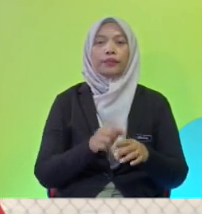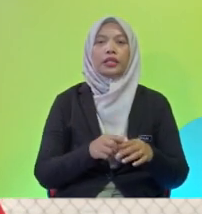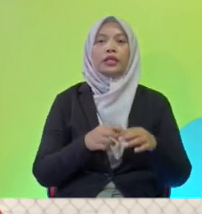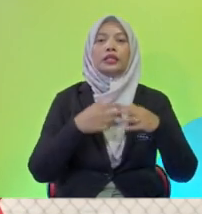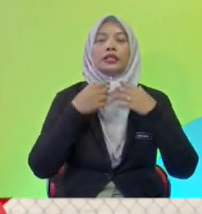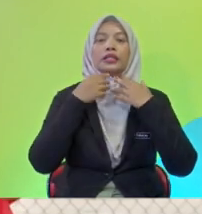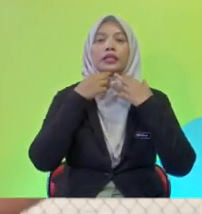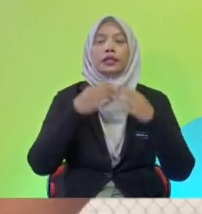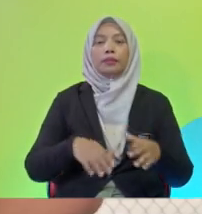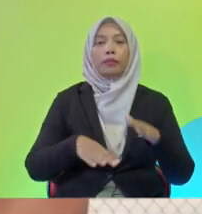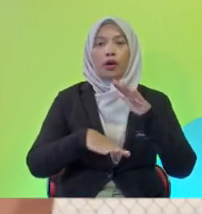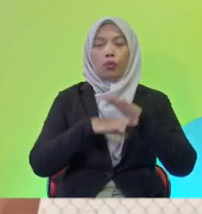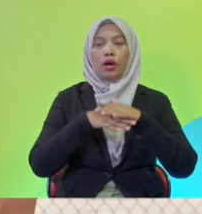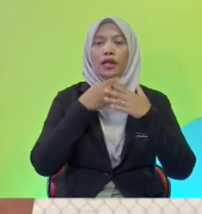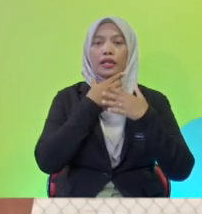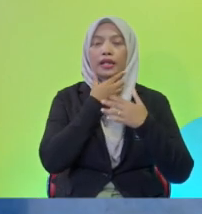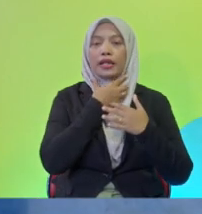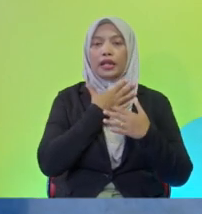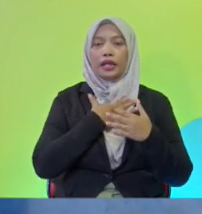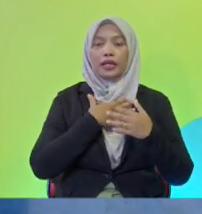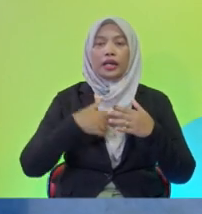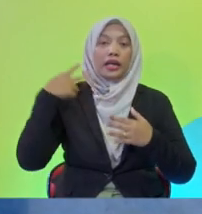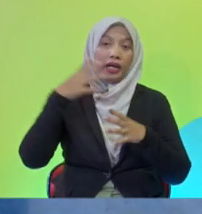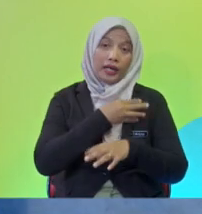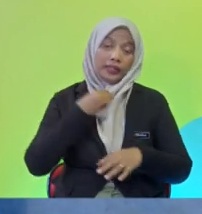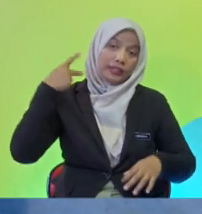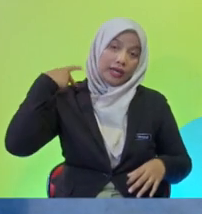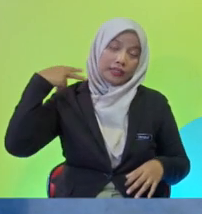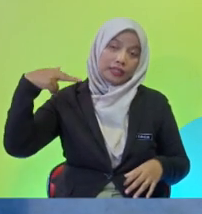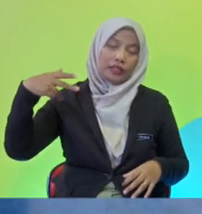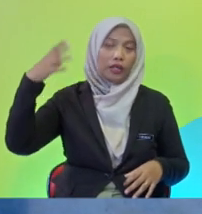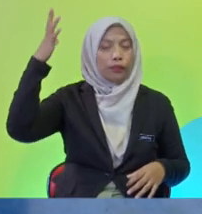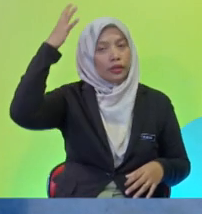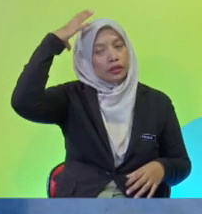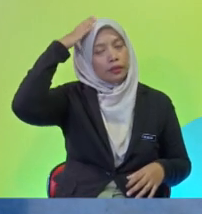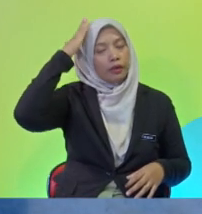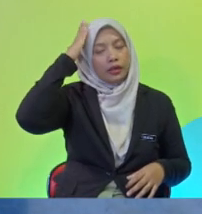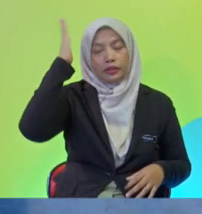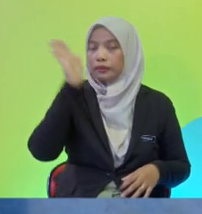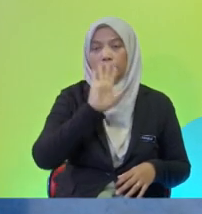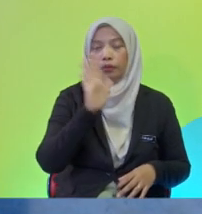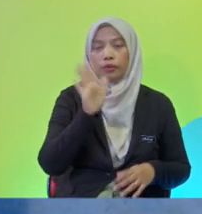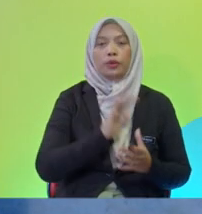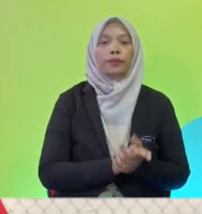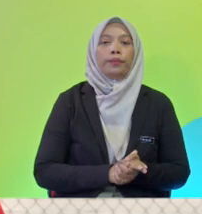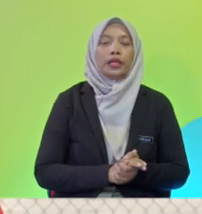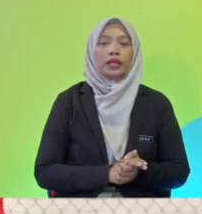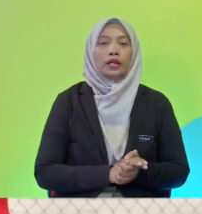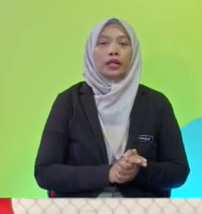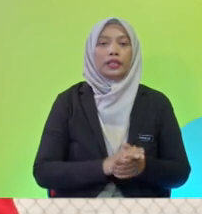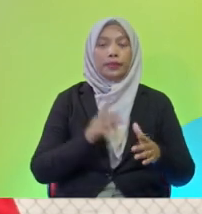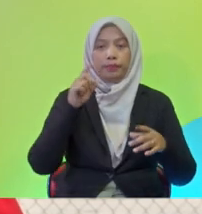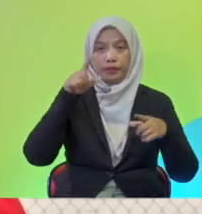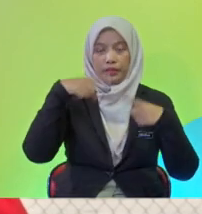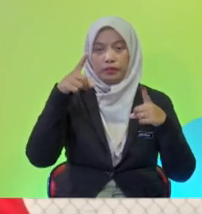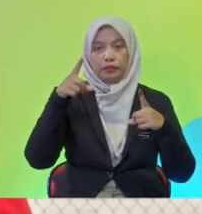di bawah leher sampai ke kaki. Okey, kita elakkan bahagian kepala lah kalau boleh kan. Sebab kita kadang bola ni kita baling, dia akan